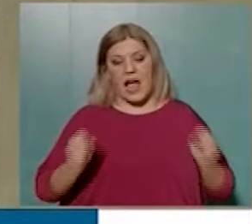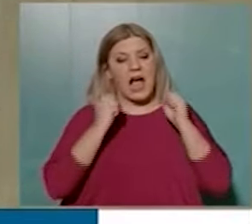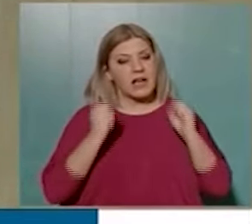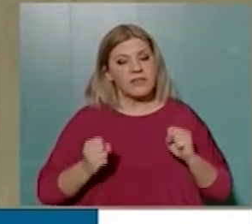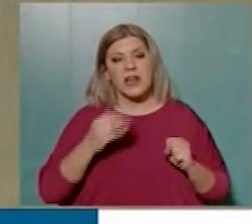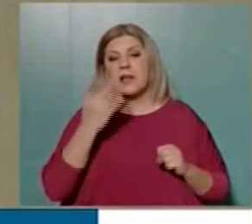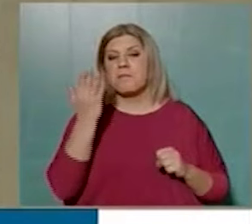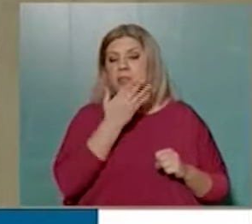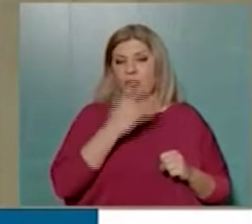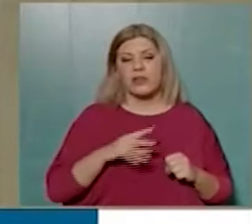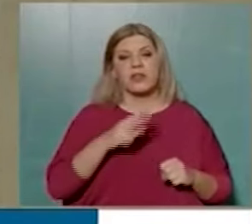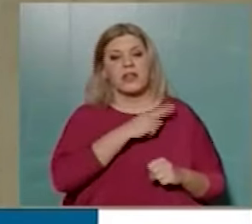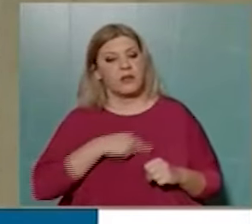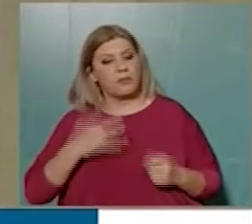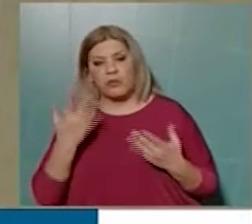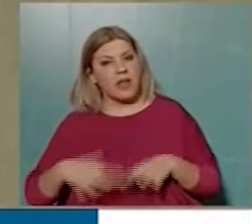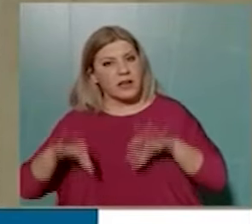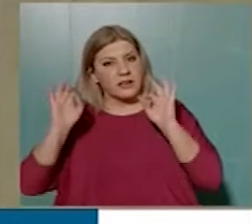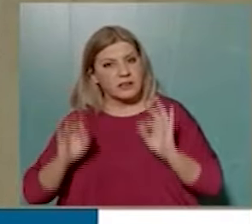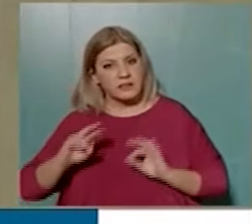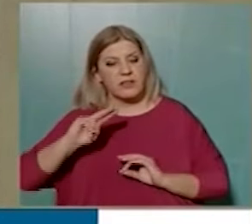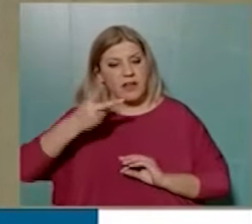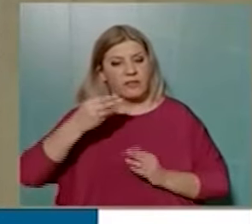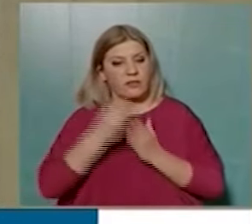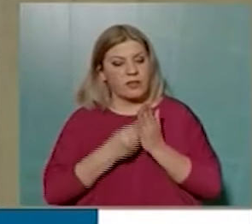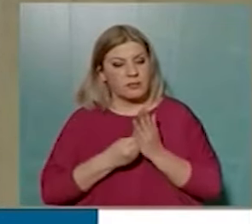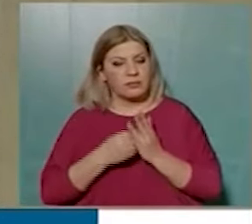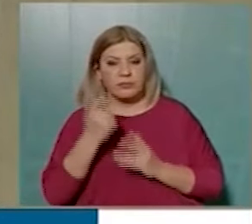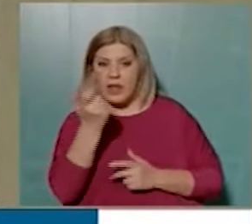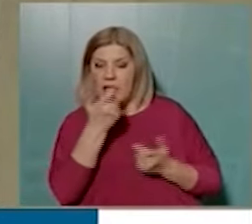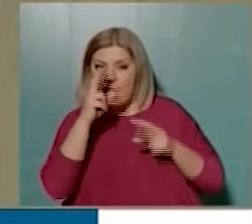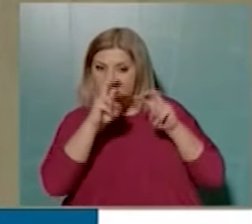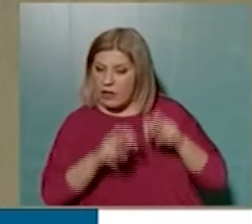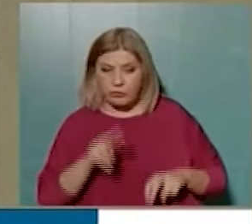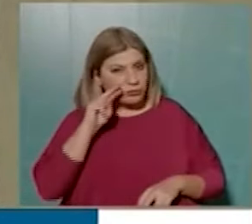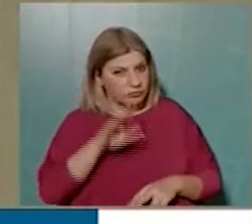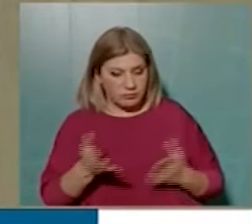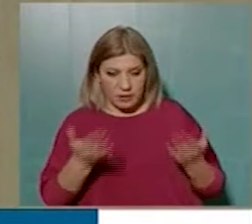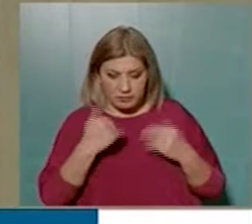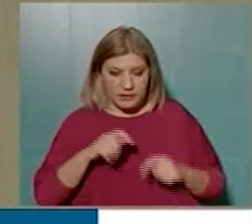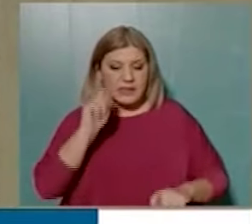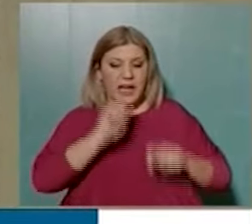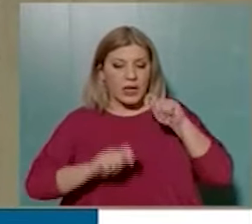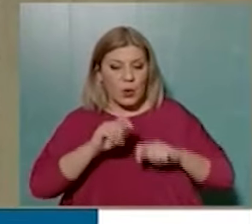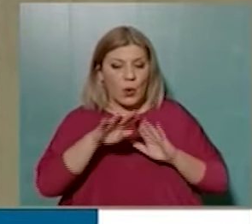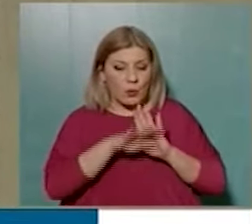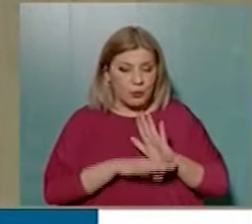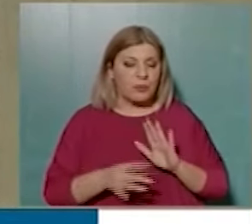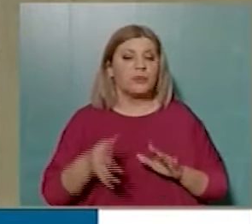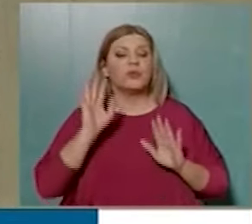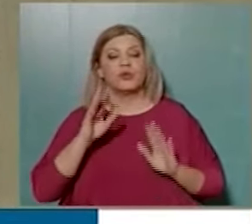εκπαιδευτικών πότε θα ξεκινήσει ο δευτεροβάθμιος προσεισμικός έλεγχος δεν είδαμε κάτι σστο τεχνικό πρόγραμμα ούτε τώρα